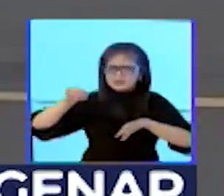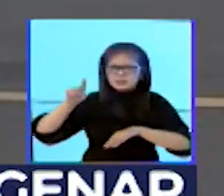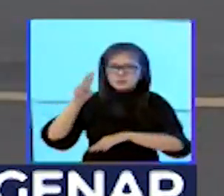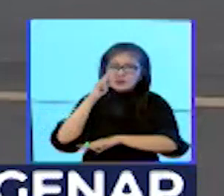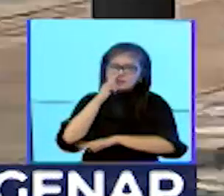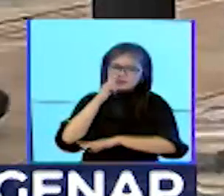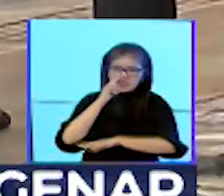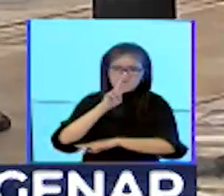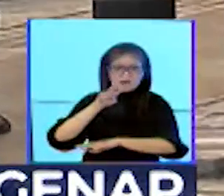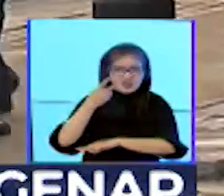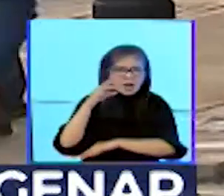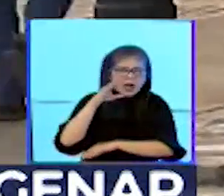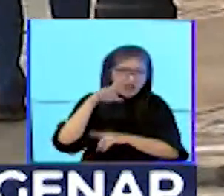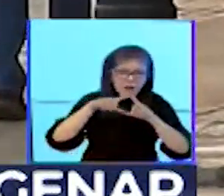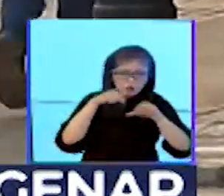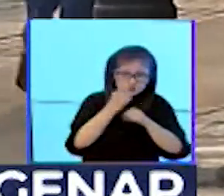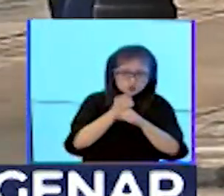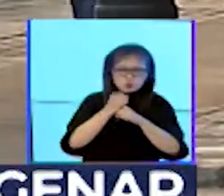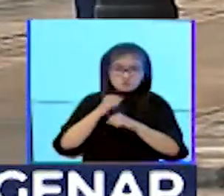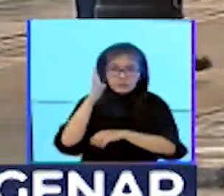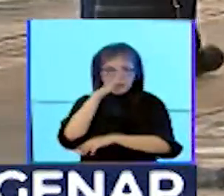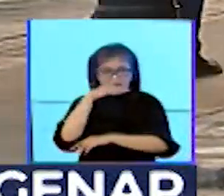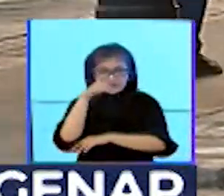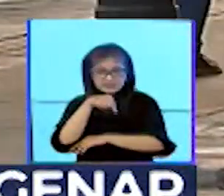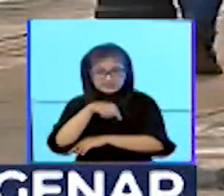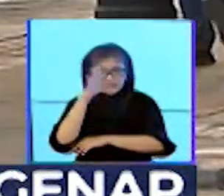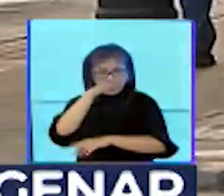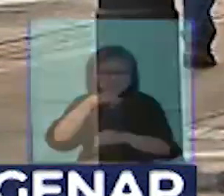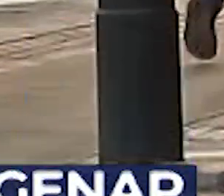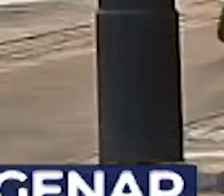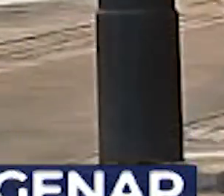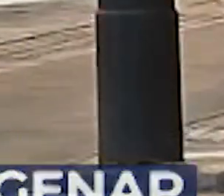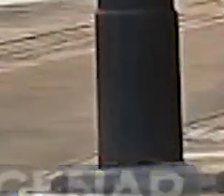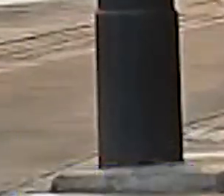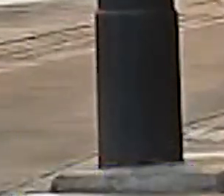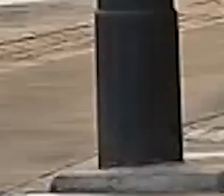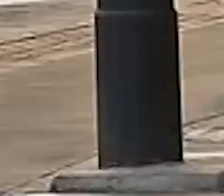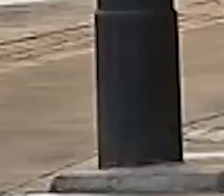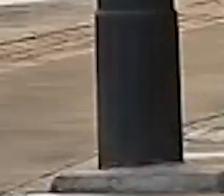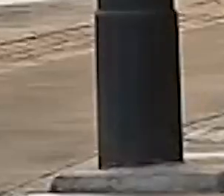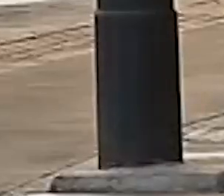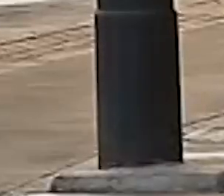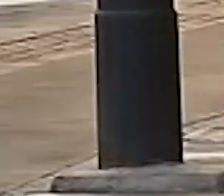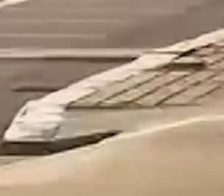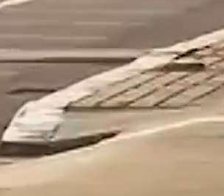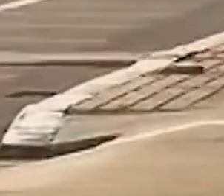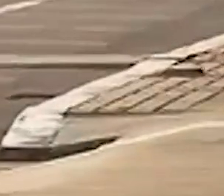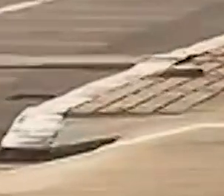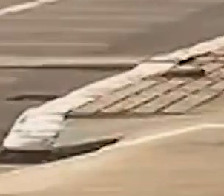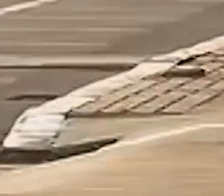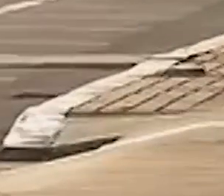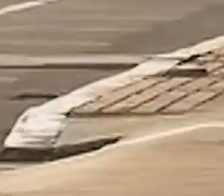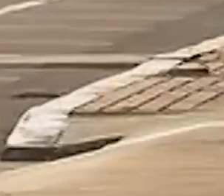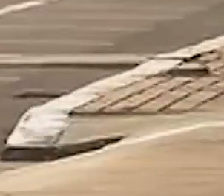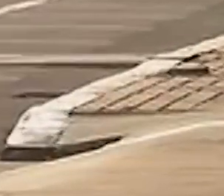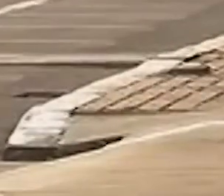3agustus meski hari ini merupakan hari terakhir sosialisasi namun sejumlah pelanggaran terjadi di kawasan Tomang